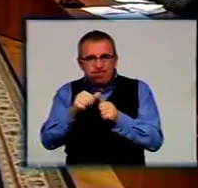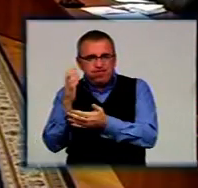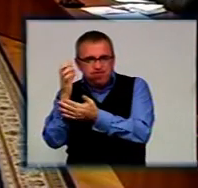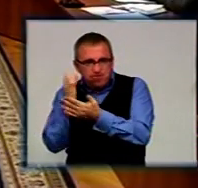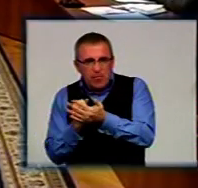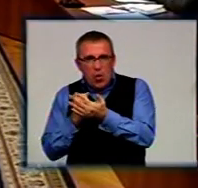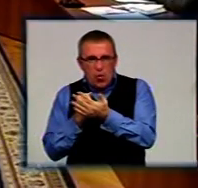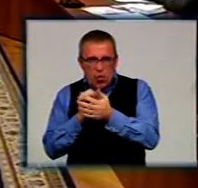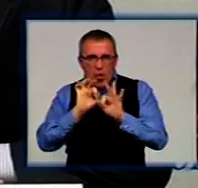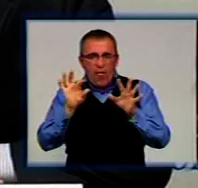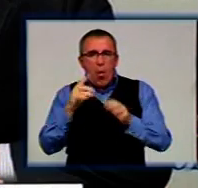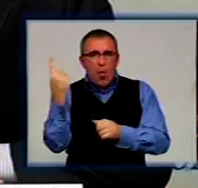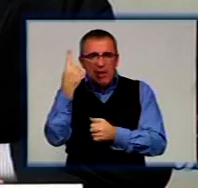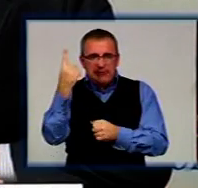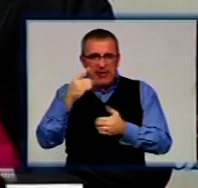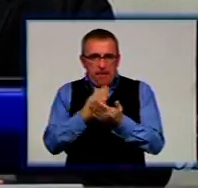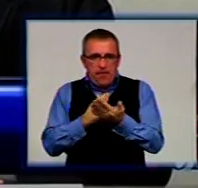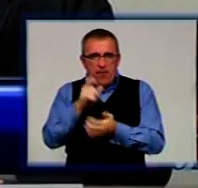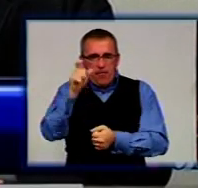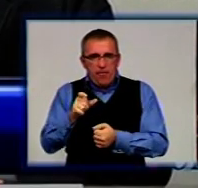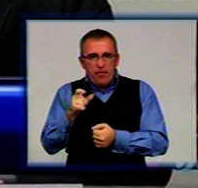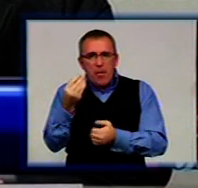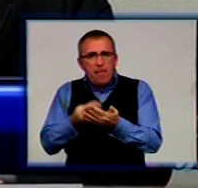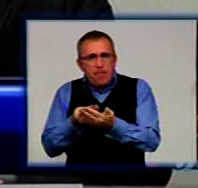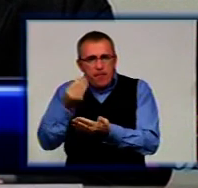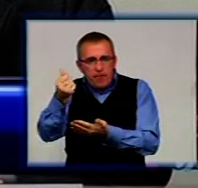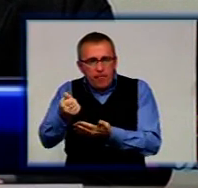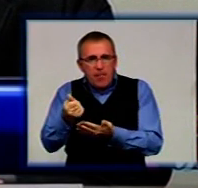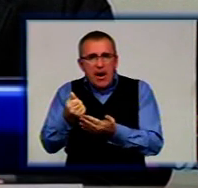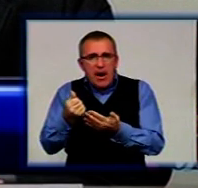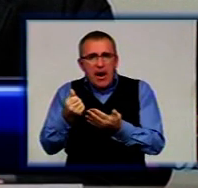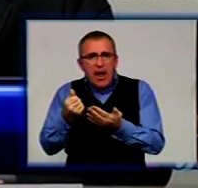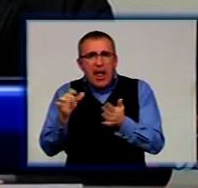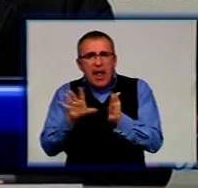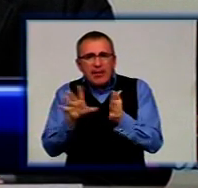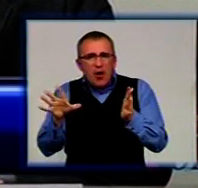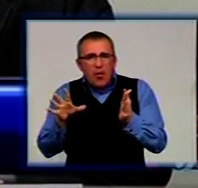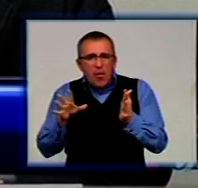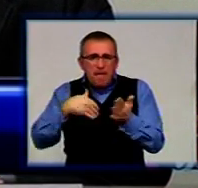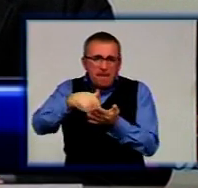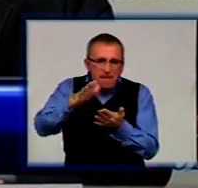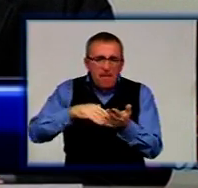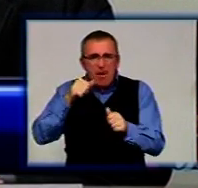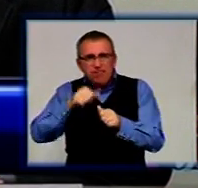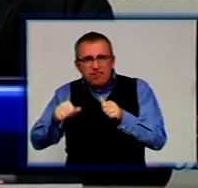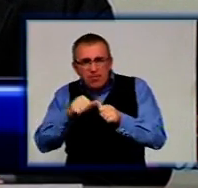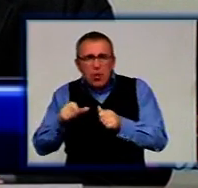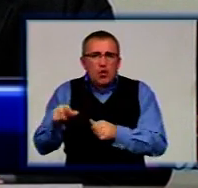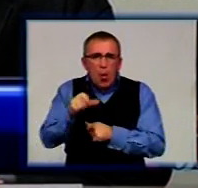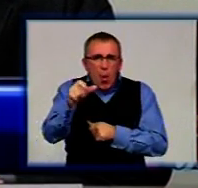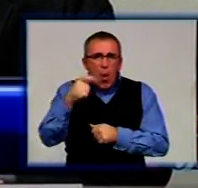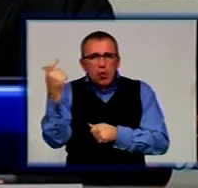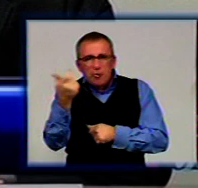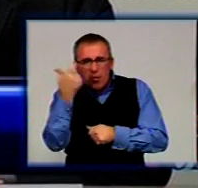вже обласні посадовці. Проплатили питання, пов'язані з енергозабезпеченням, тобто пально-мастильні матеріали для дорожнього господарства,